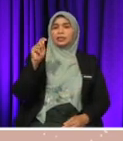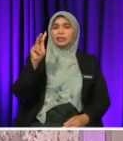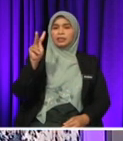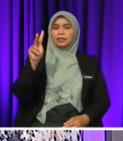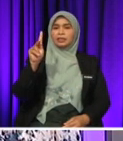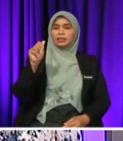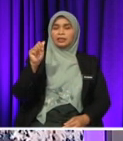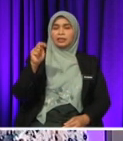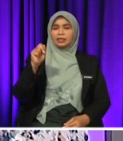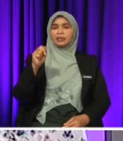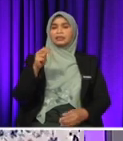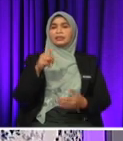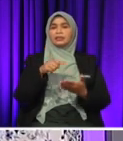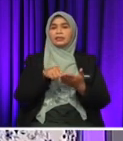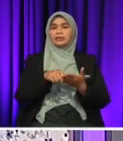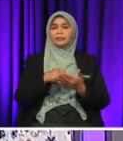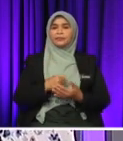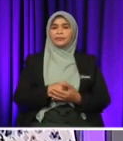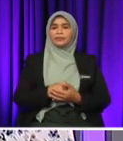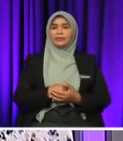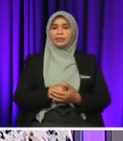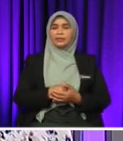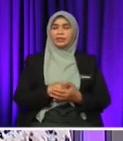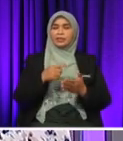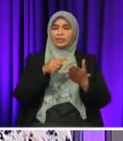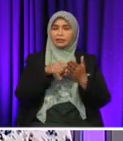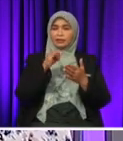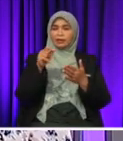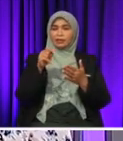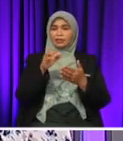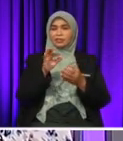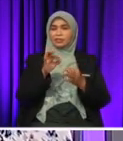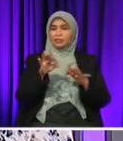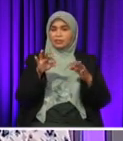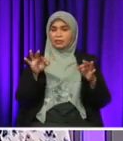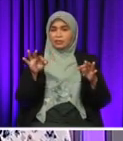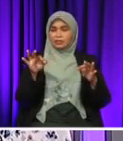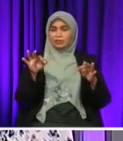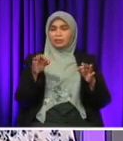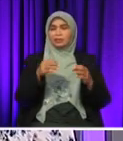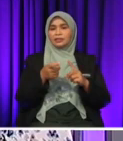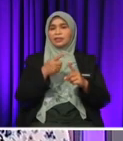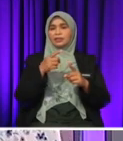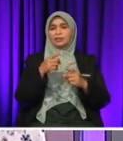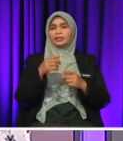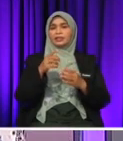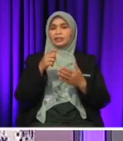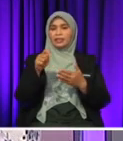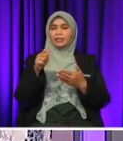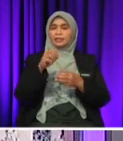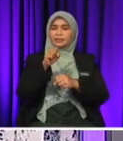nilai berdasarkan watak jadi ini adalah petikan petikan daripada teks saja pada